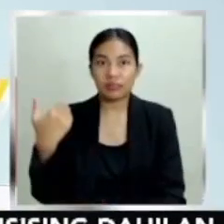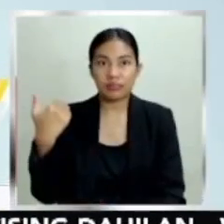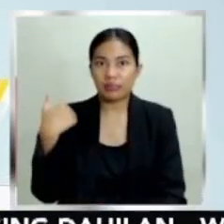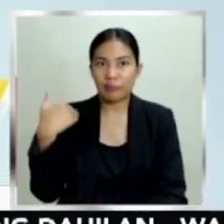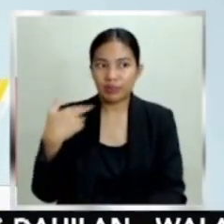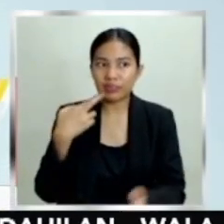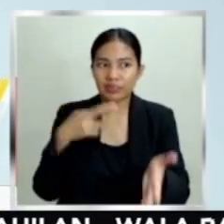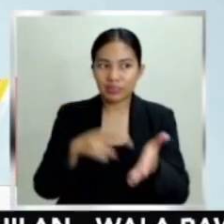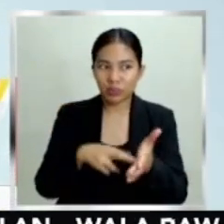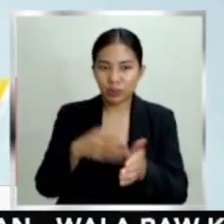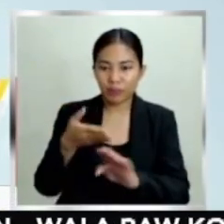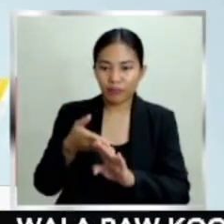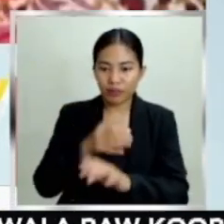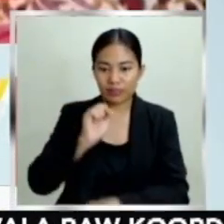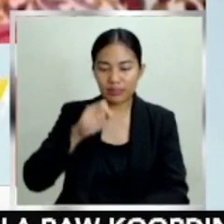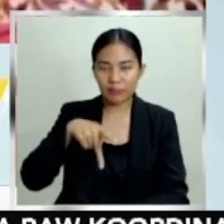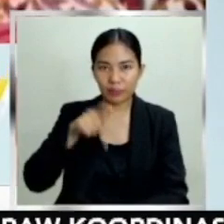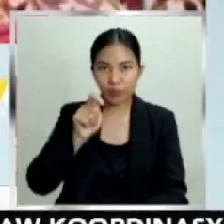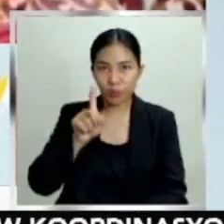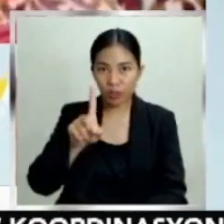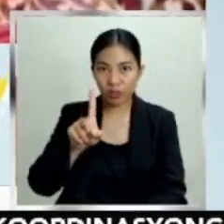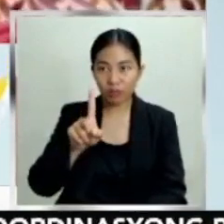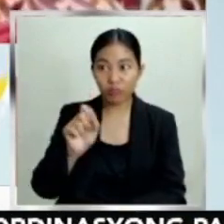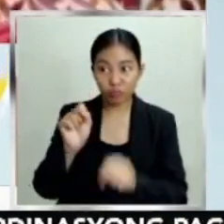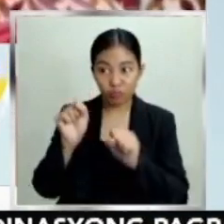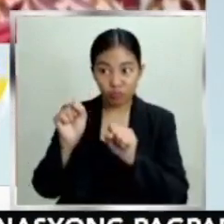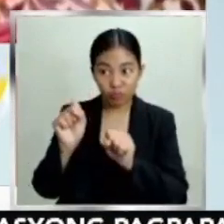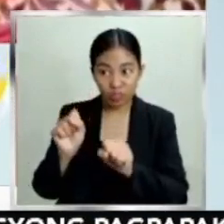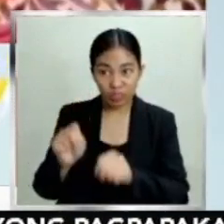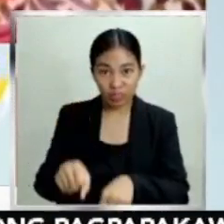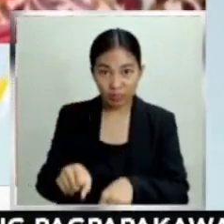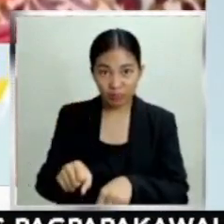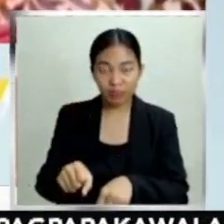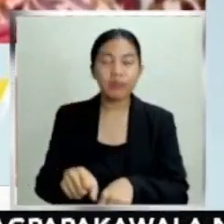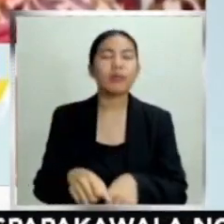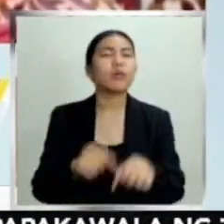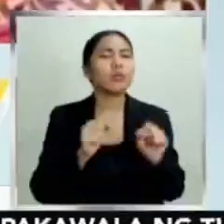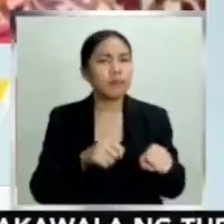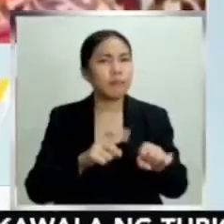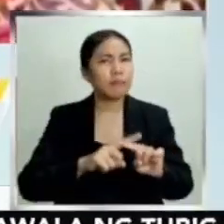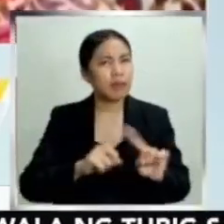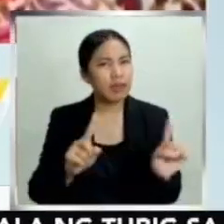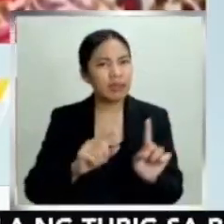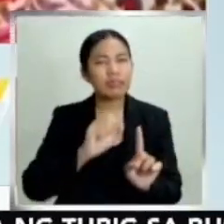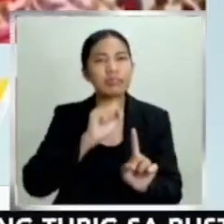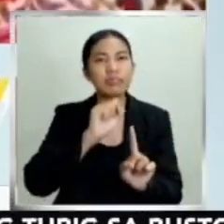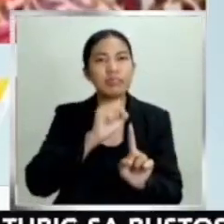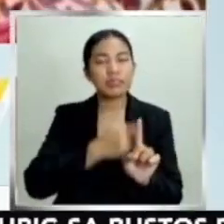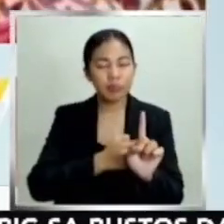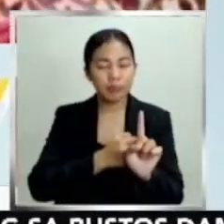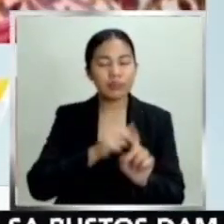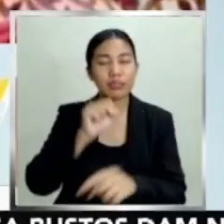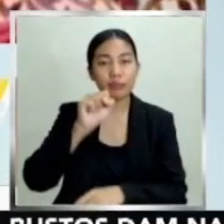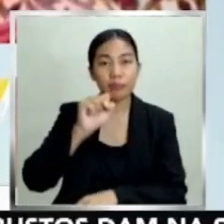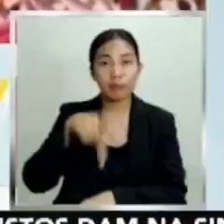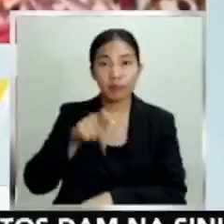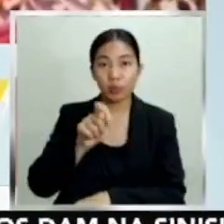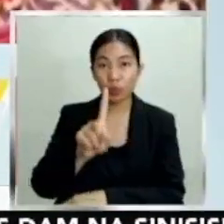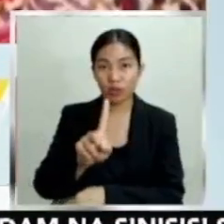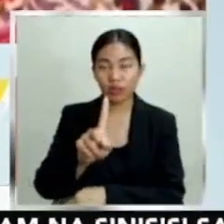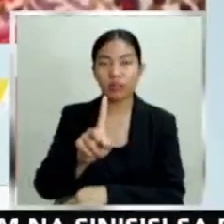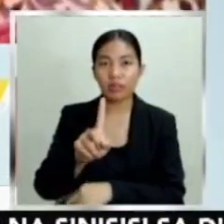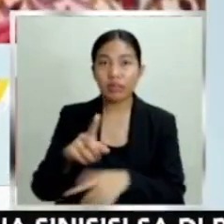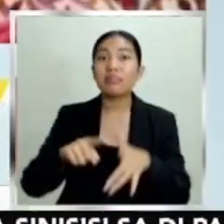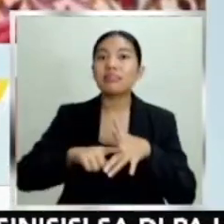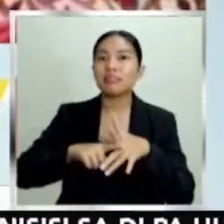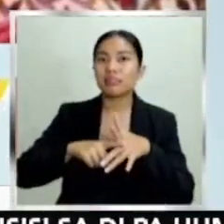humabol? Pwede pong humabol. Kanya nga lang po, pagdating na September 1, mag-uumpisa na po itong lifeline rate. Mm-hmm. Pag hindi po sila